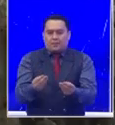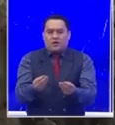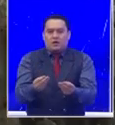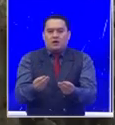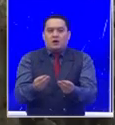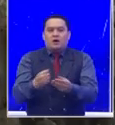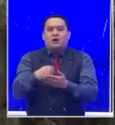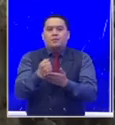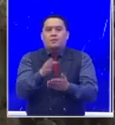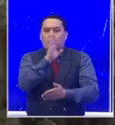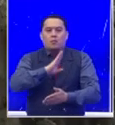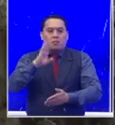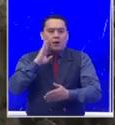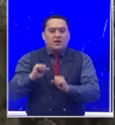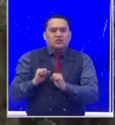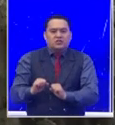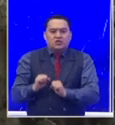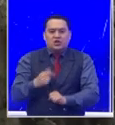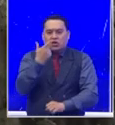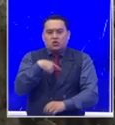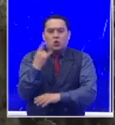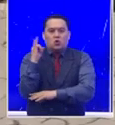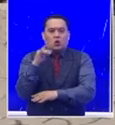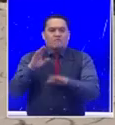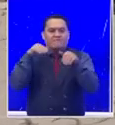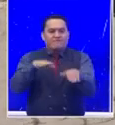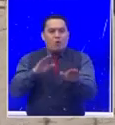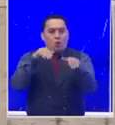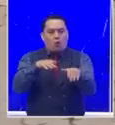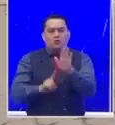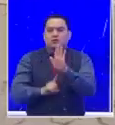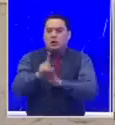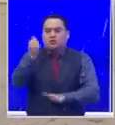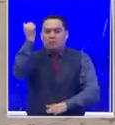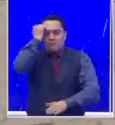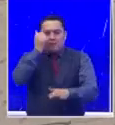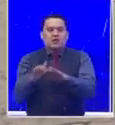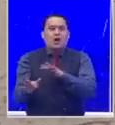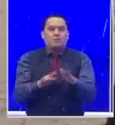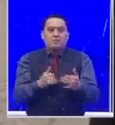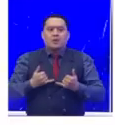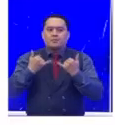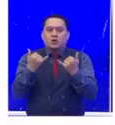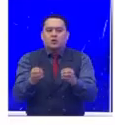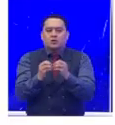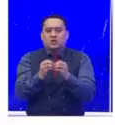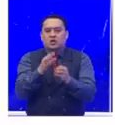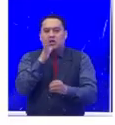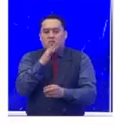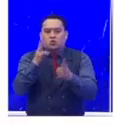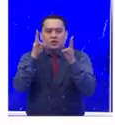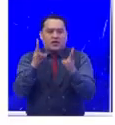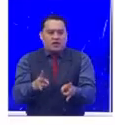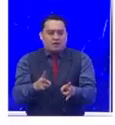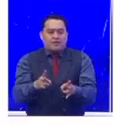камне высечена мать, героически защищающая ребенка от волн. Именно отсюда начались памятные мероприятия, приуроченные десятилетию с момента